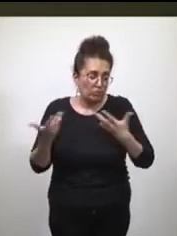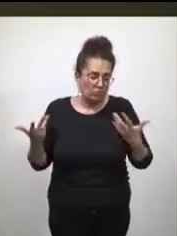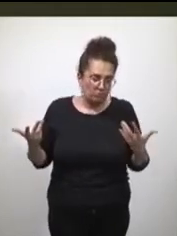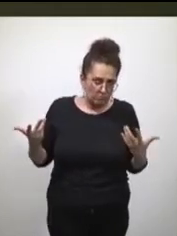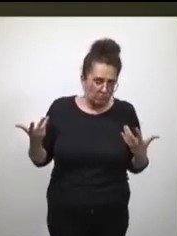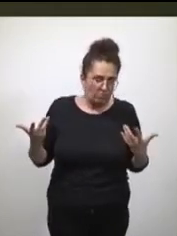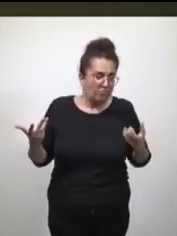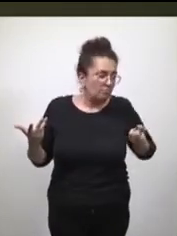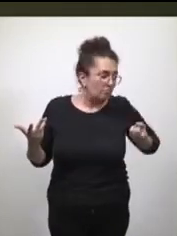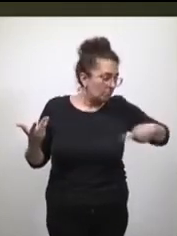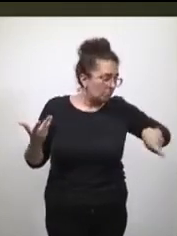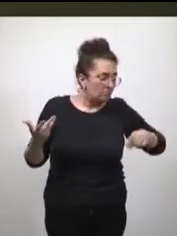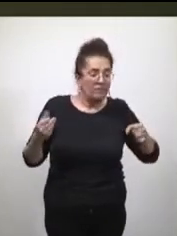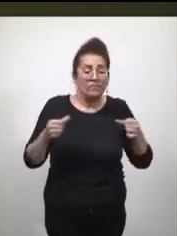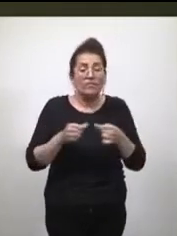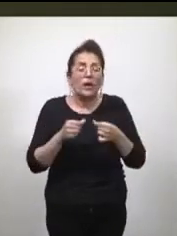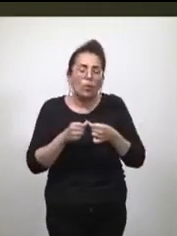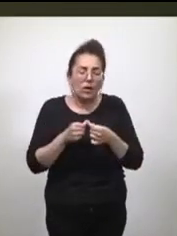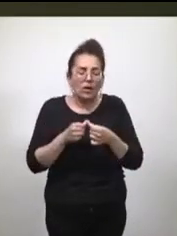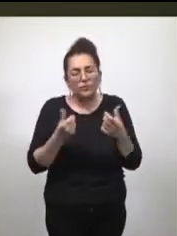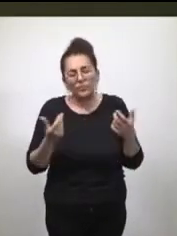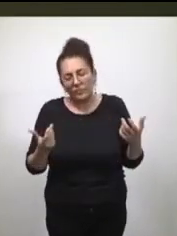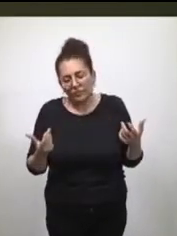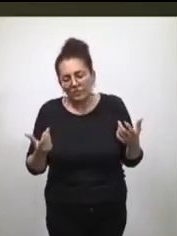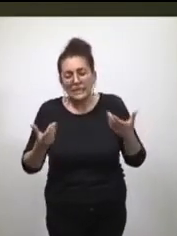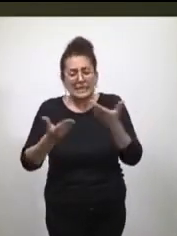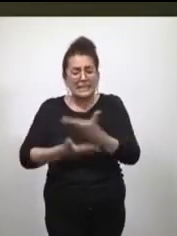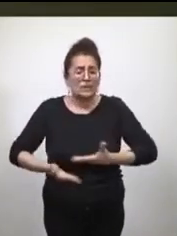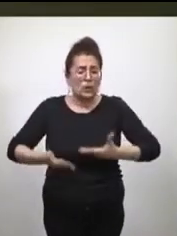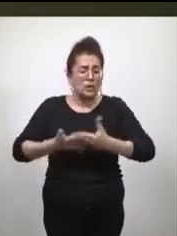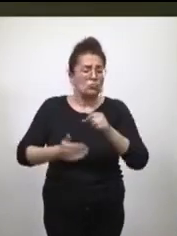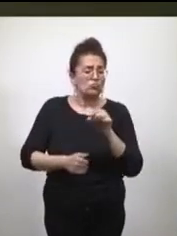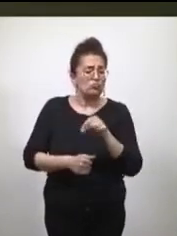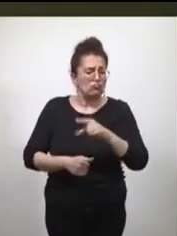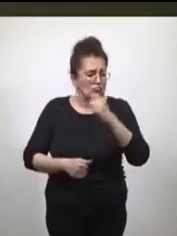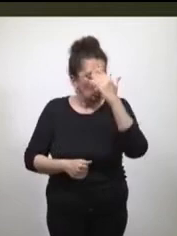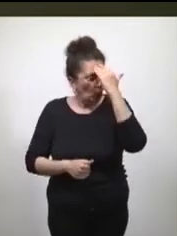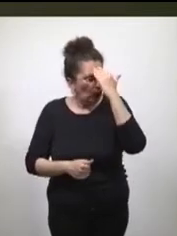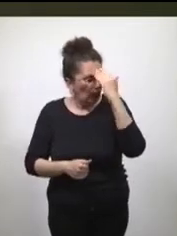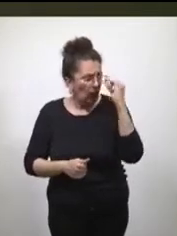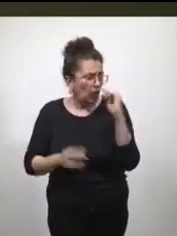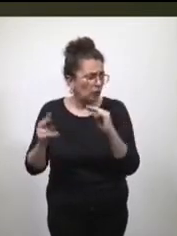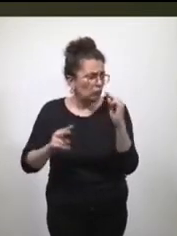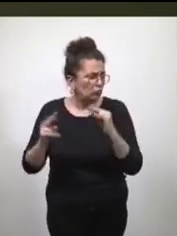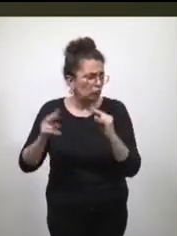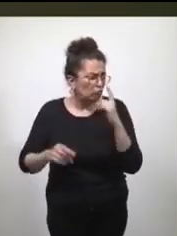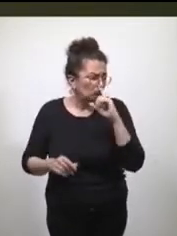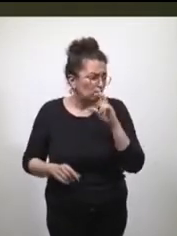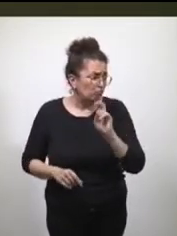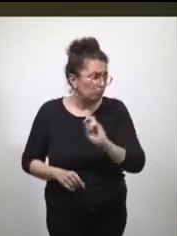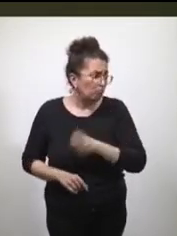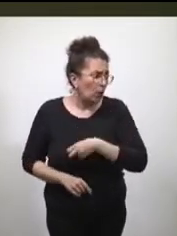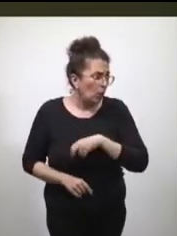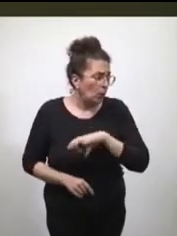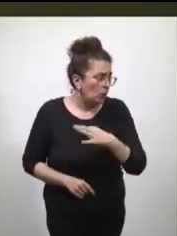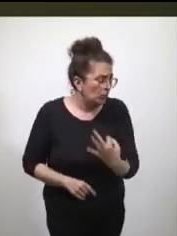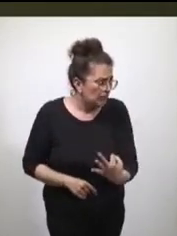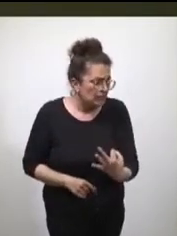prononcer. Donc je ne vais pas revenir sur la situation de ce secteur, tout le monde connaît ça par cœur. On est sur